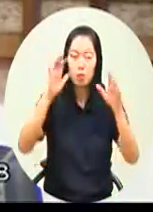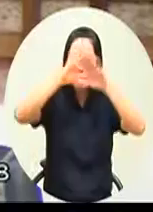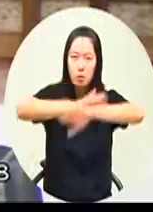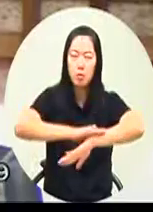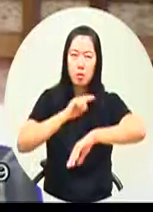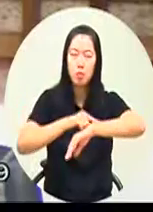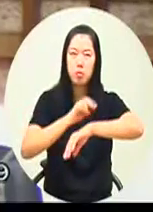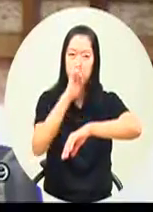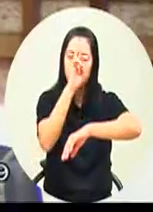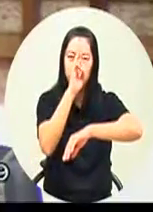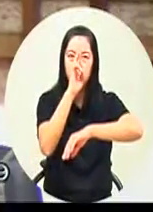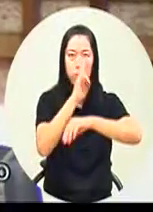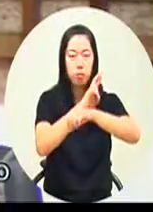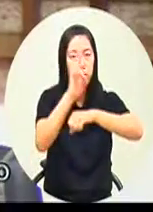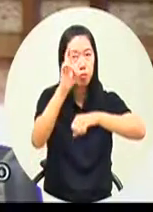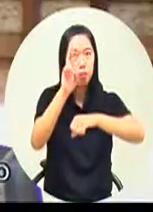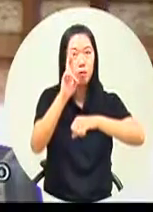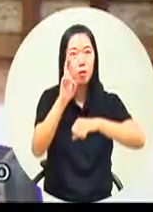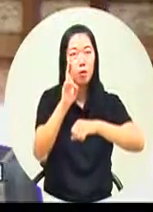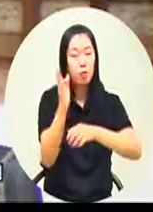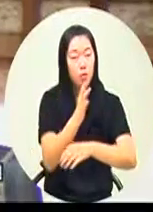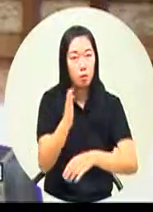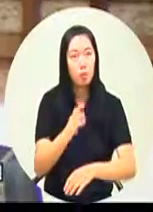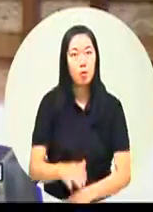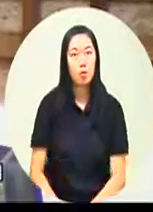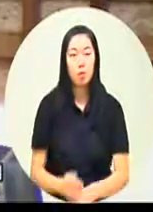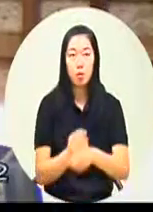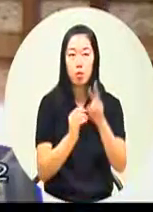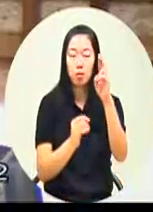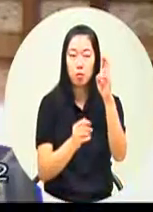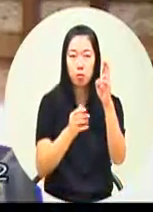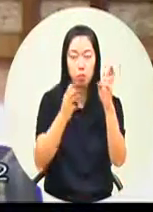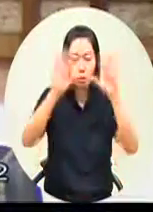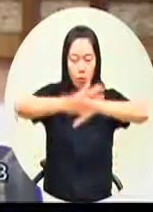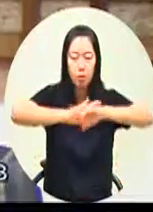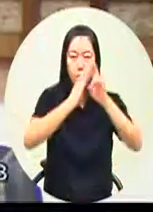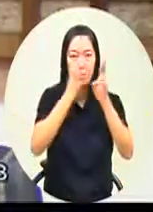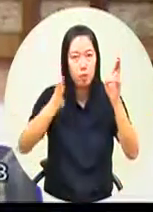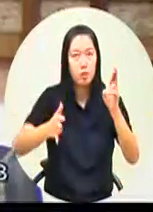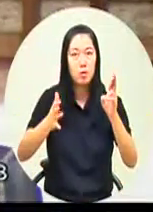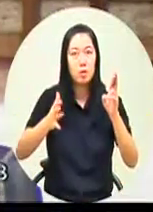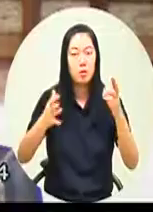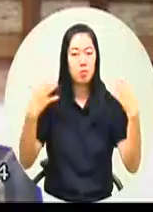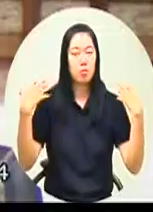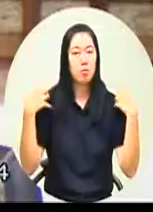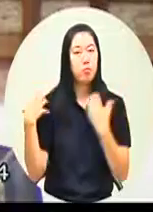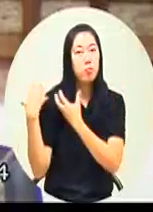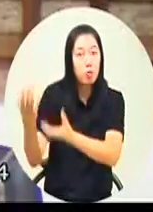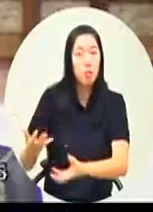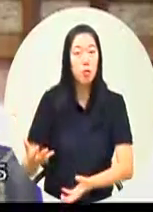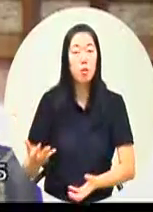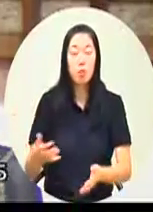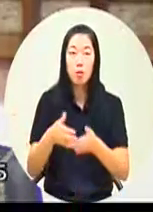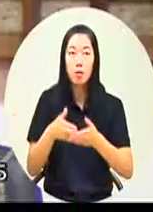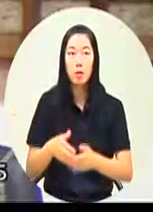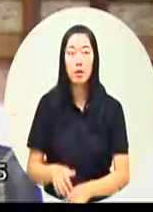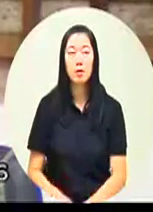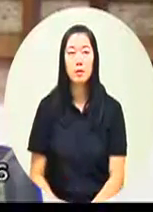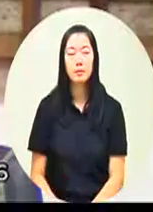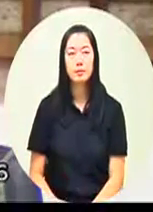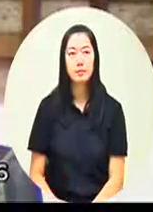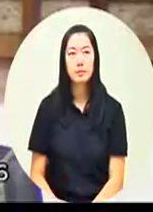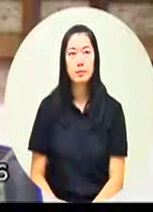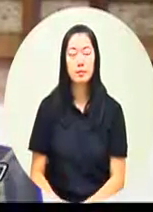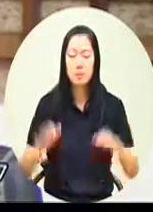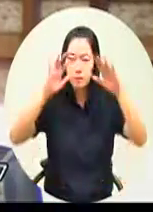那十一点半他就要准备要加班，准备要交班，准备要去上班了，那十